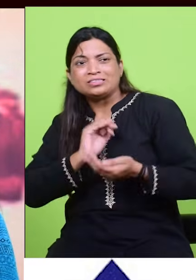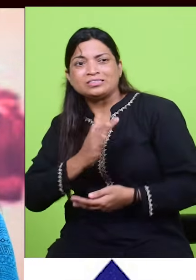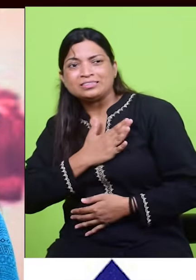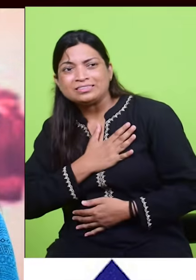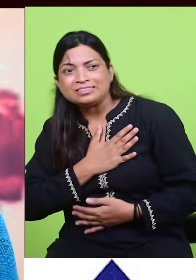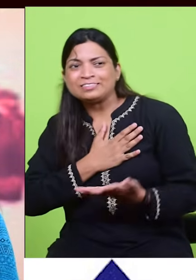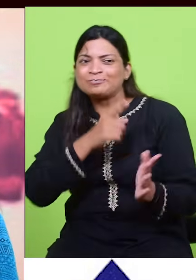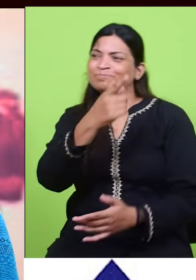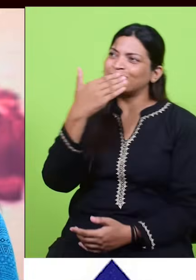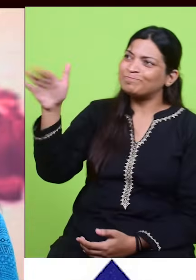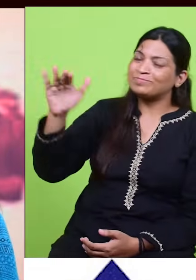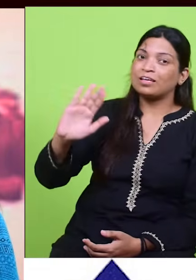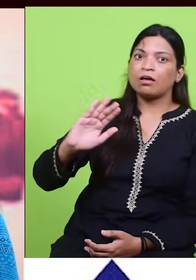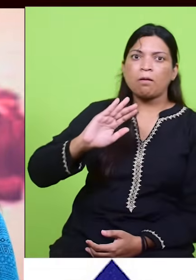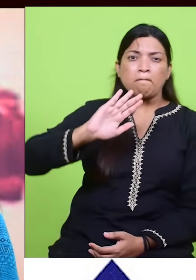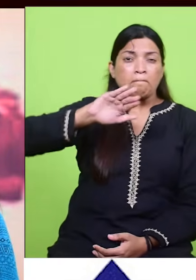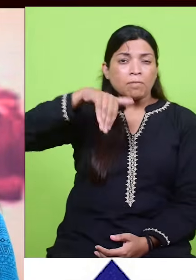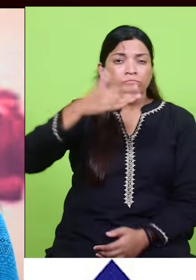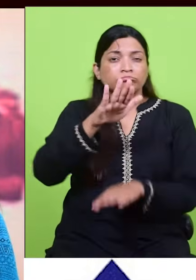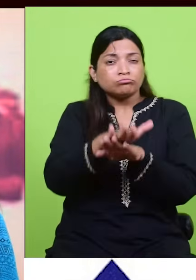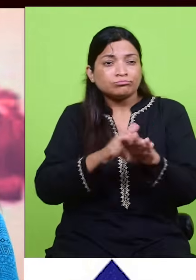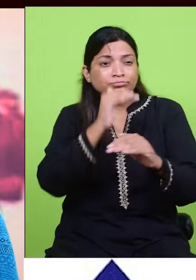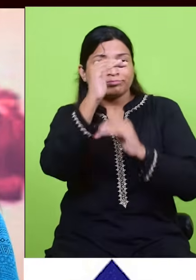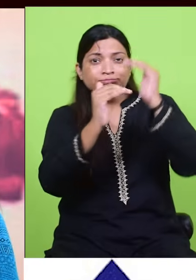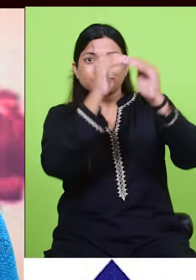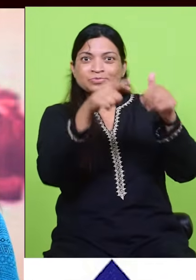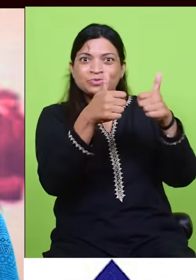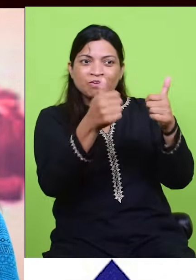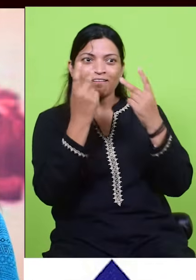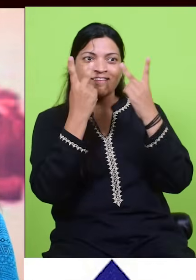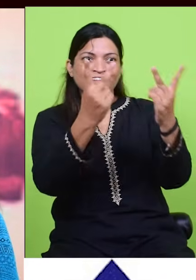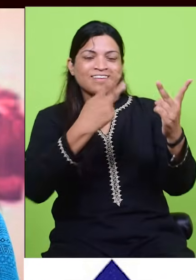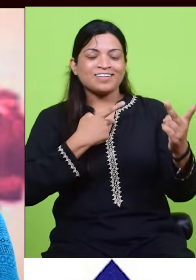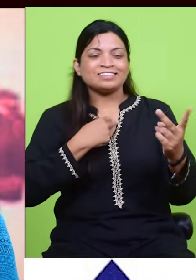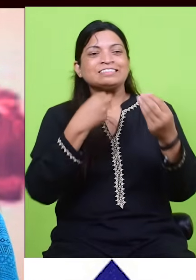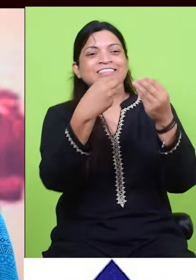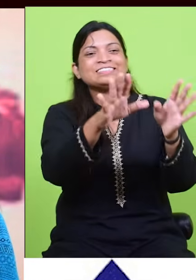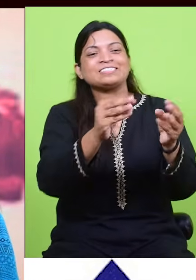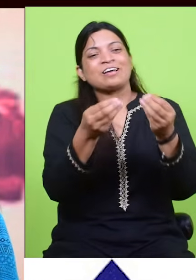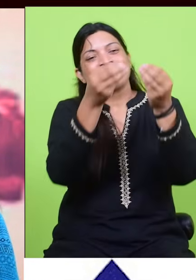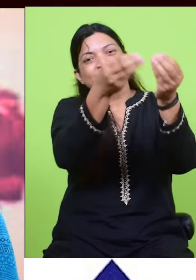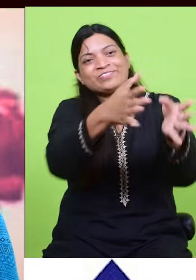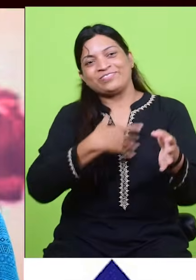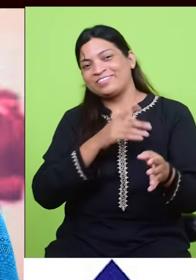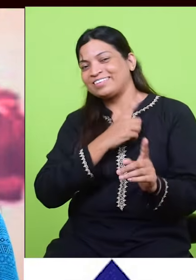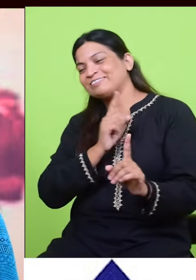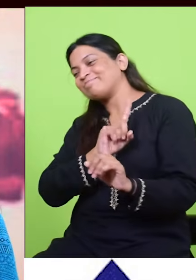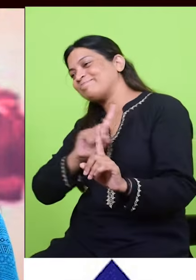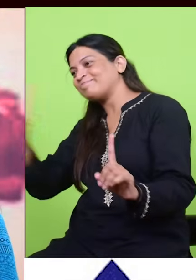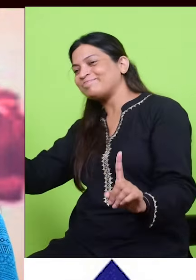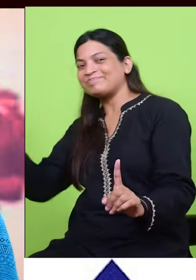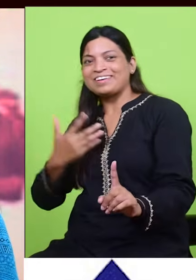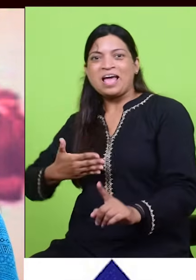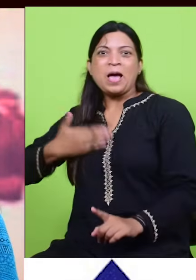धीरे इसका इतना प्रोग्रेस था वहाँ पे कि मैं खुशी आती थी वहाँ से। वहाँ का स्टाफ टीचर सब इतने अच्छे थे, बोलते थे देखो मम्मी